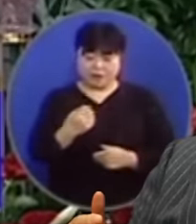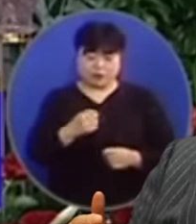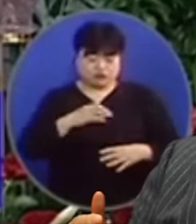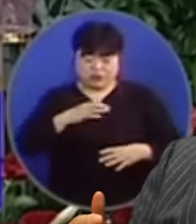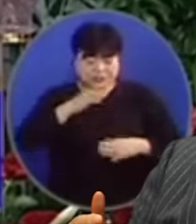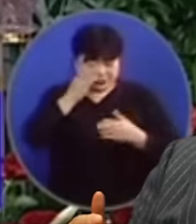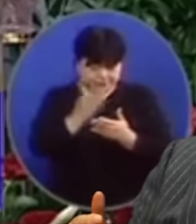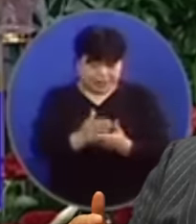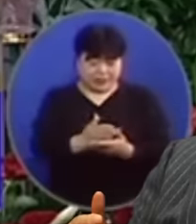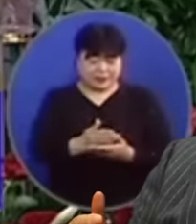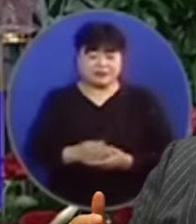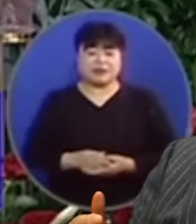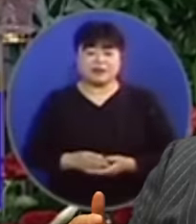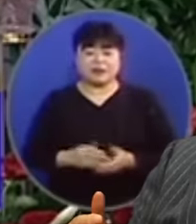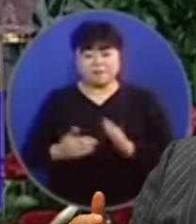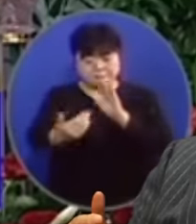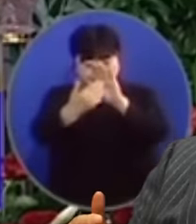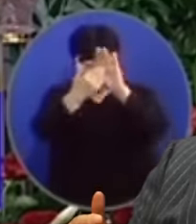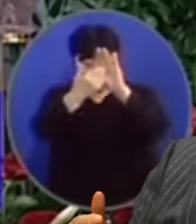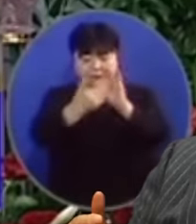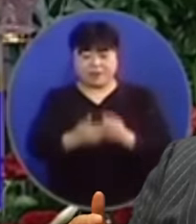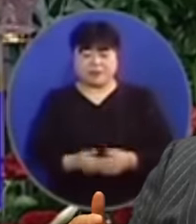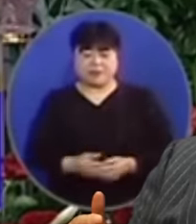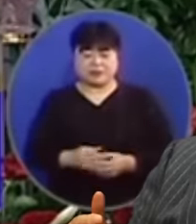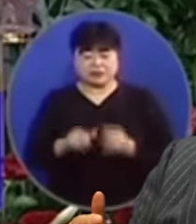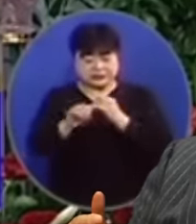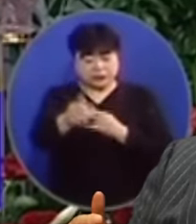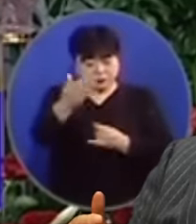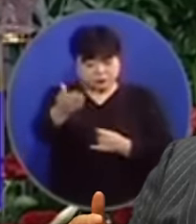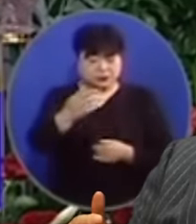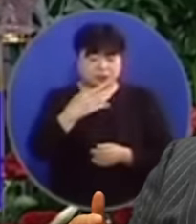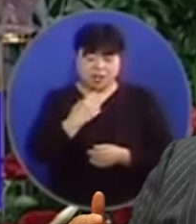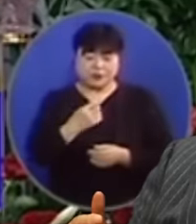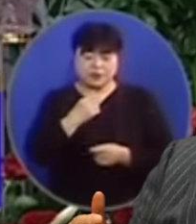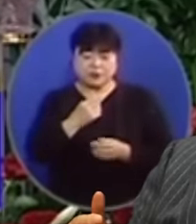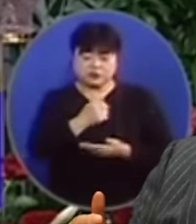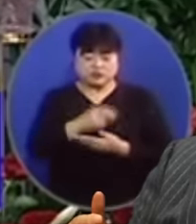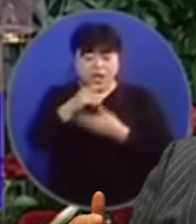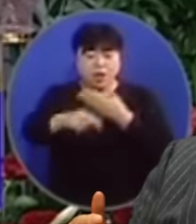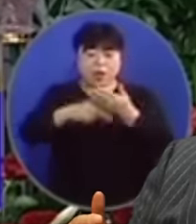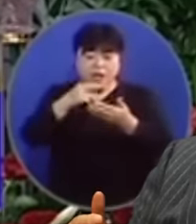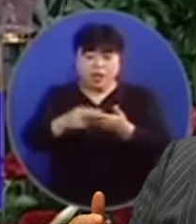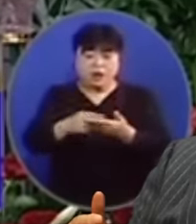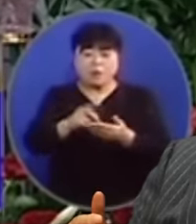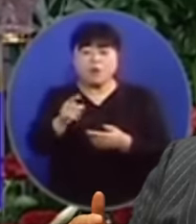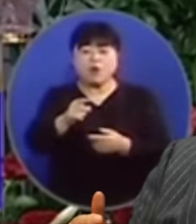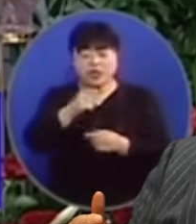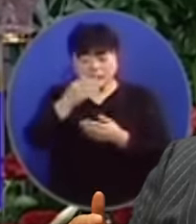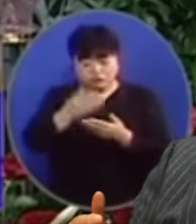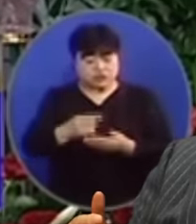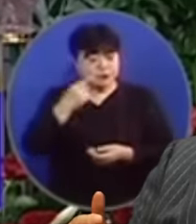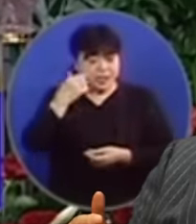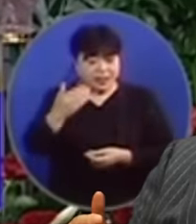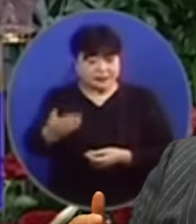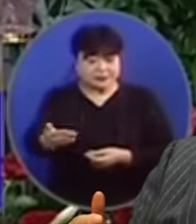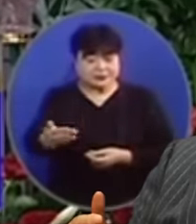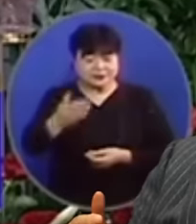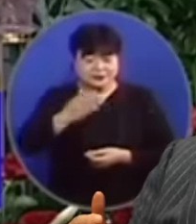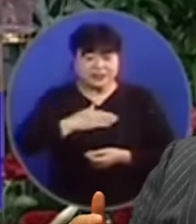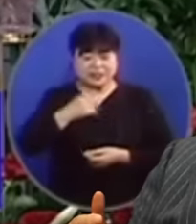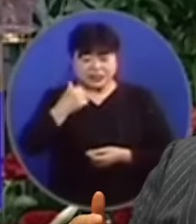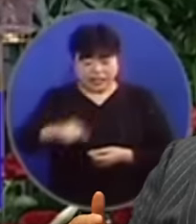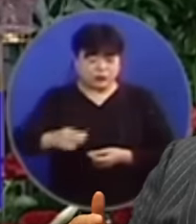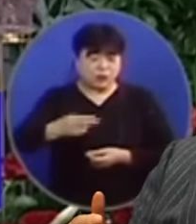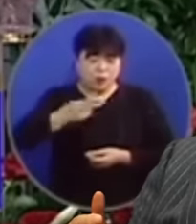두려워하지 말라. 나는 내 방패요 너의 지극히 큰 상급이니라. 아브라함이 이르되 주 야훼여 무엇을 내게 주시려 하나이까? 나는